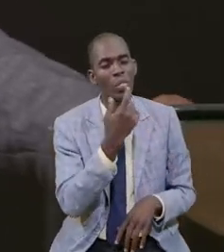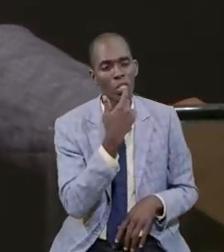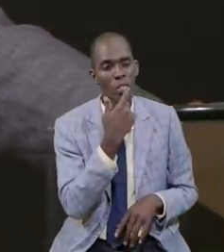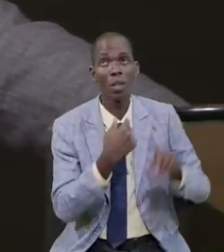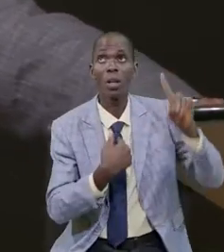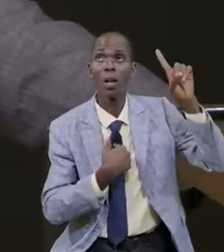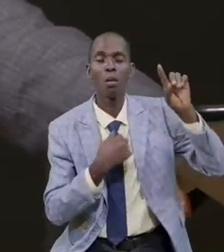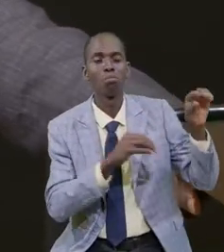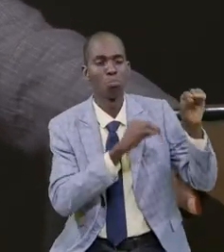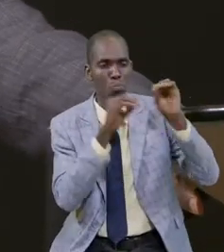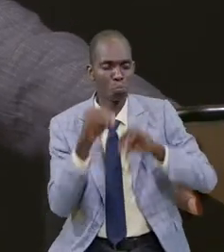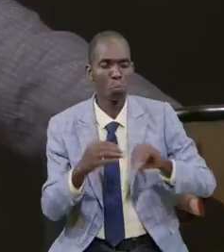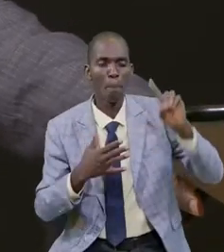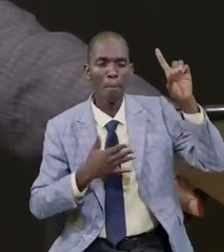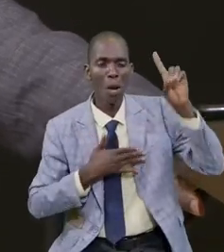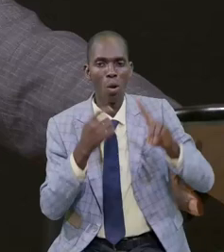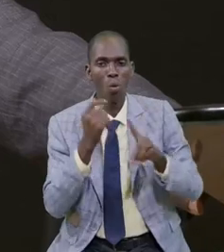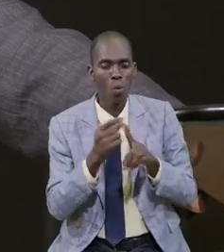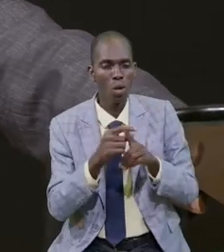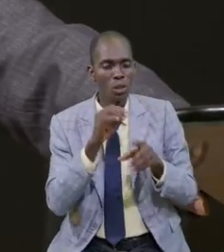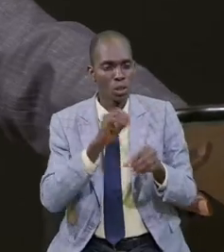ta bouche.